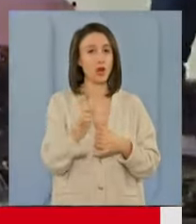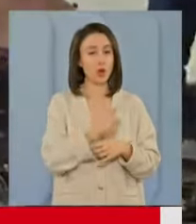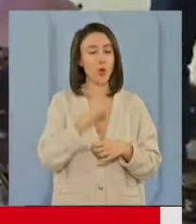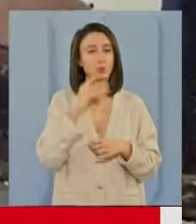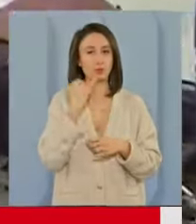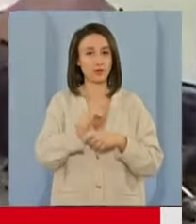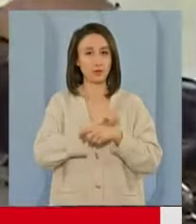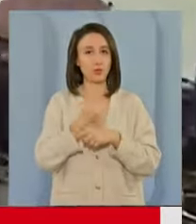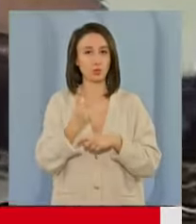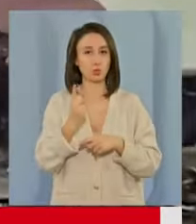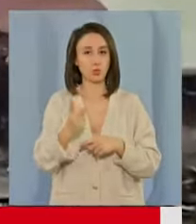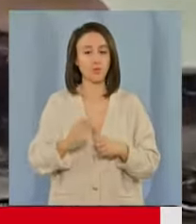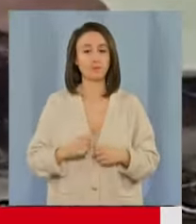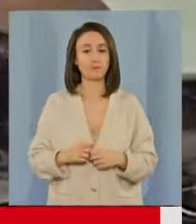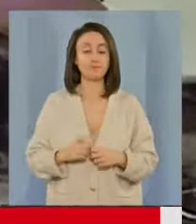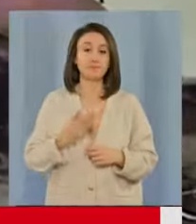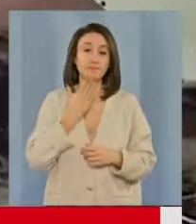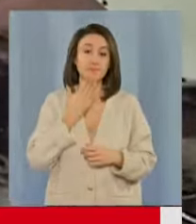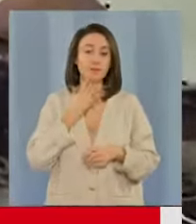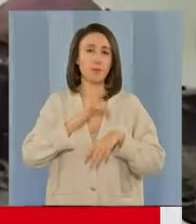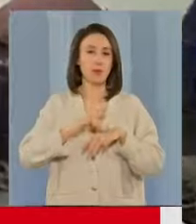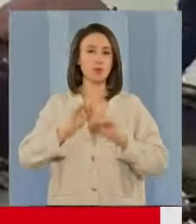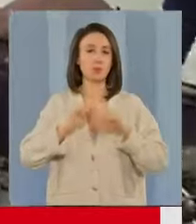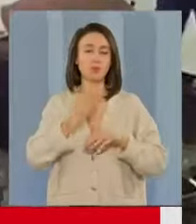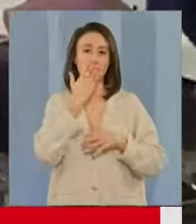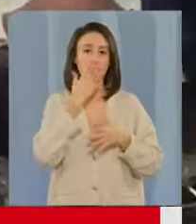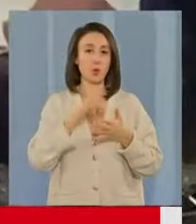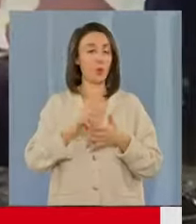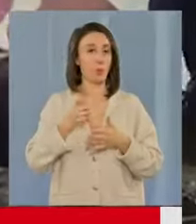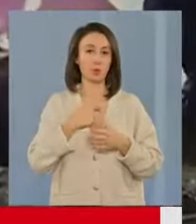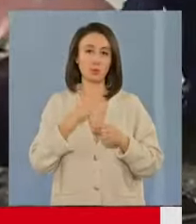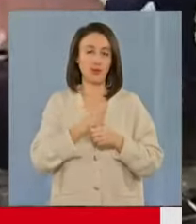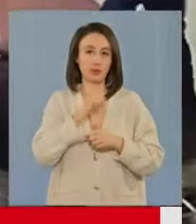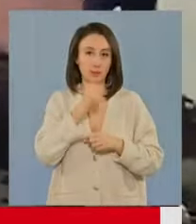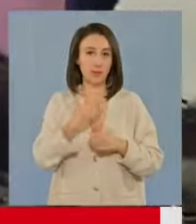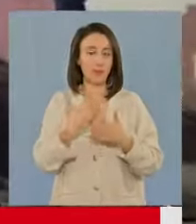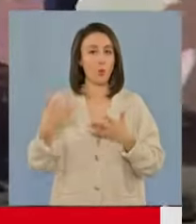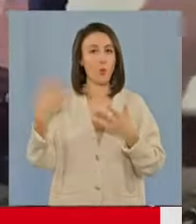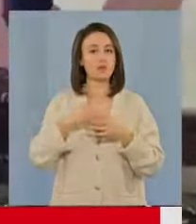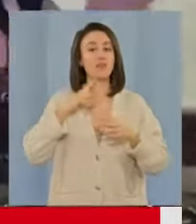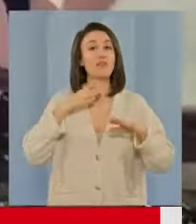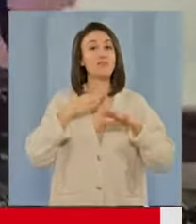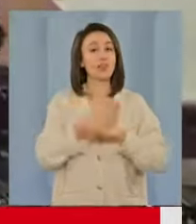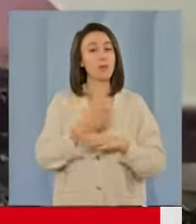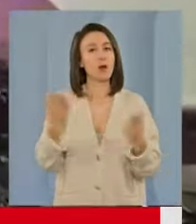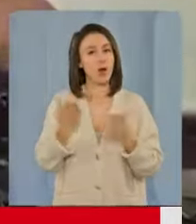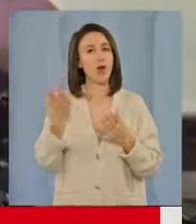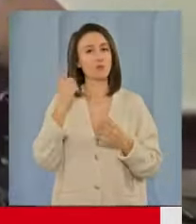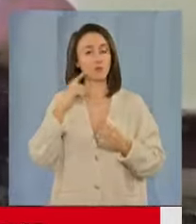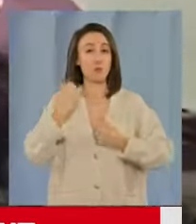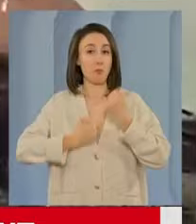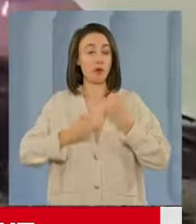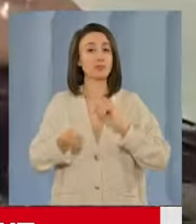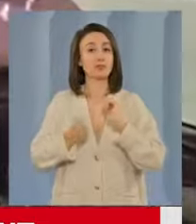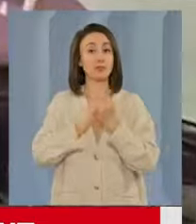sunat imediat la 112 din păcate medicii Ajunși la fața locului n au mai putut face nimic pentru salvarea victimelor Care se aflau în mașina